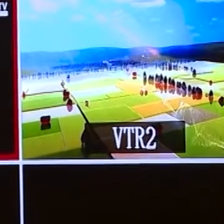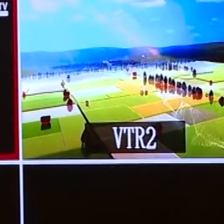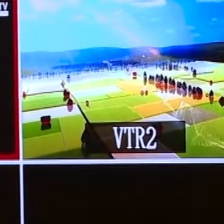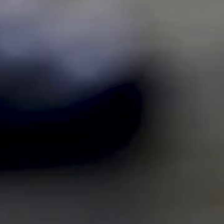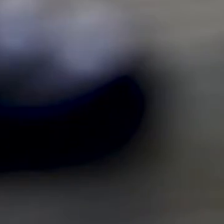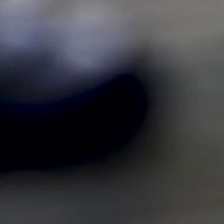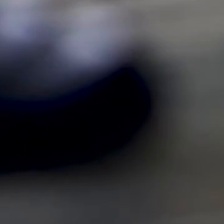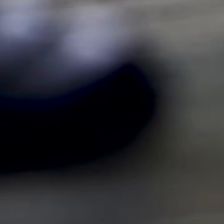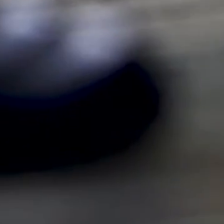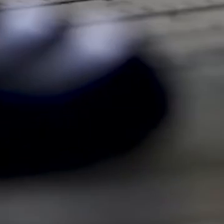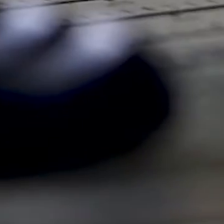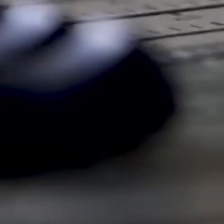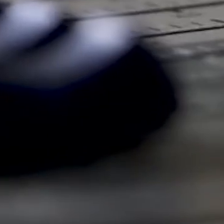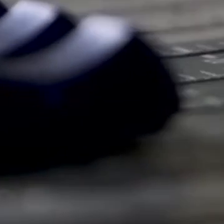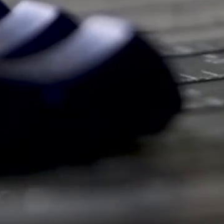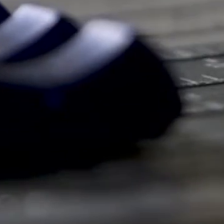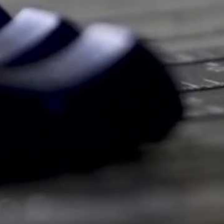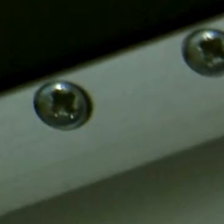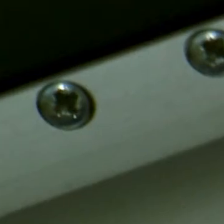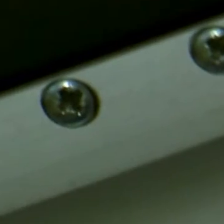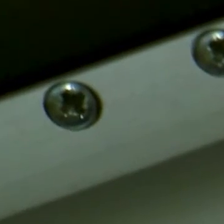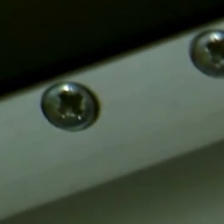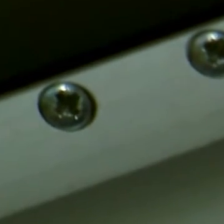समावेशी आवाज, समावेशी चरित्र,